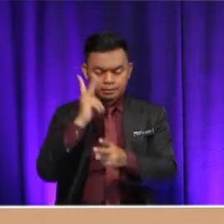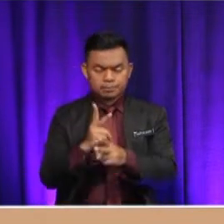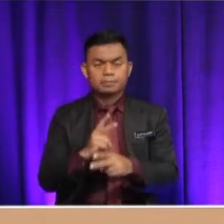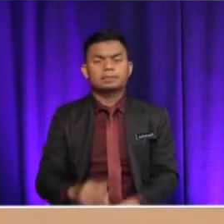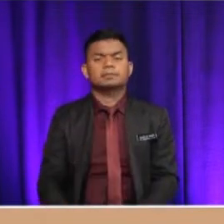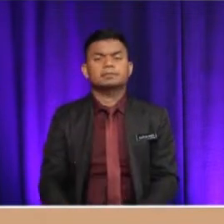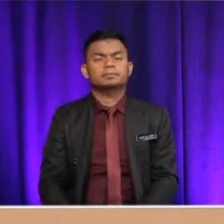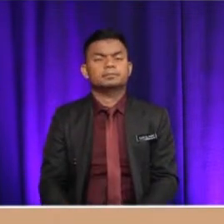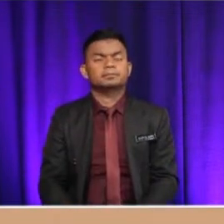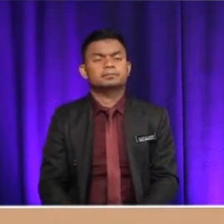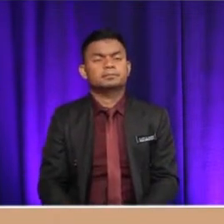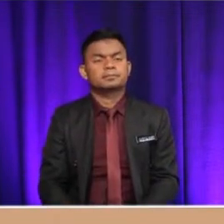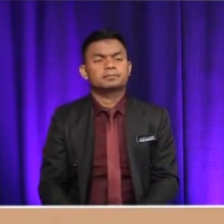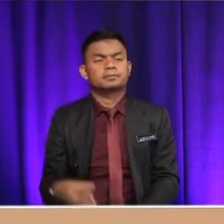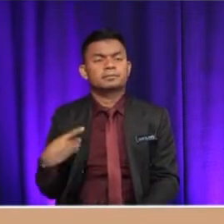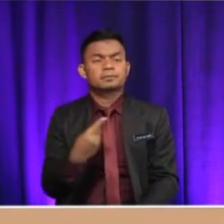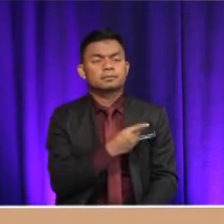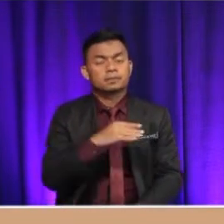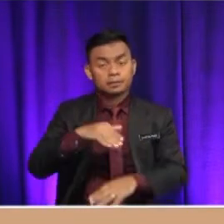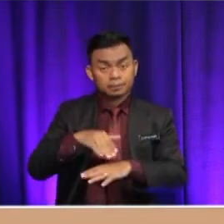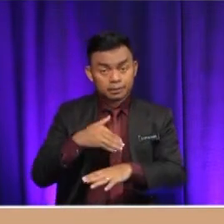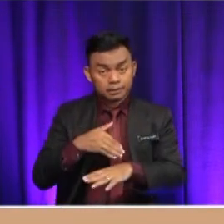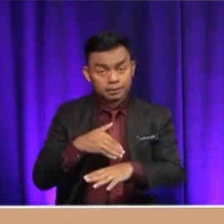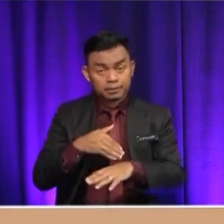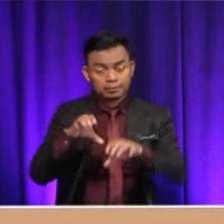tangki simpanan kita panggil pipe agihan.